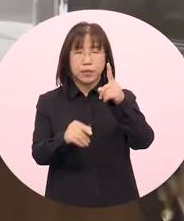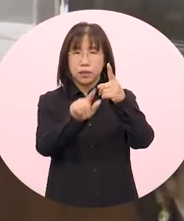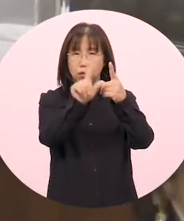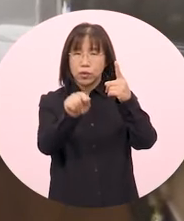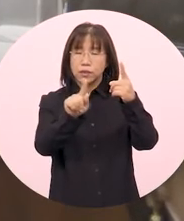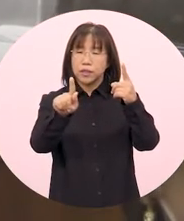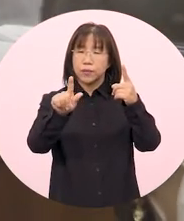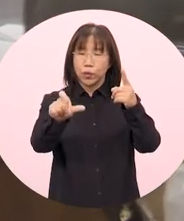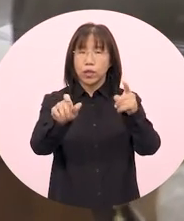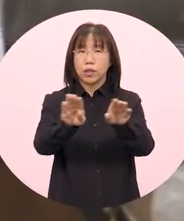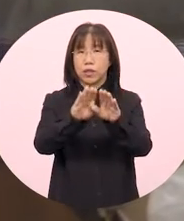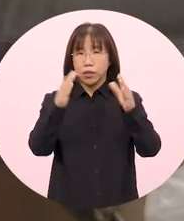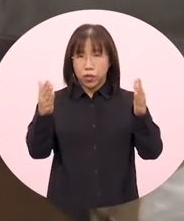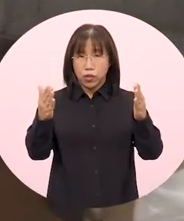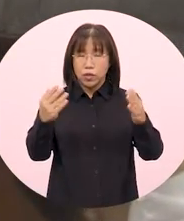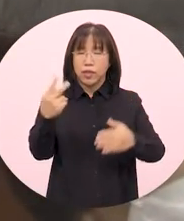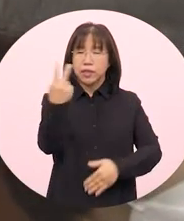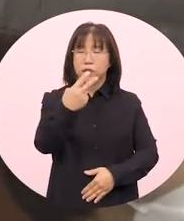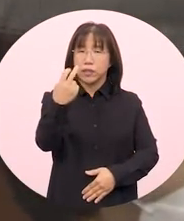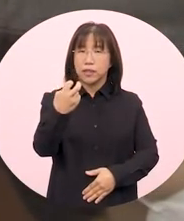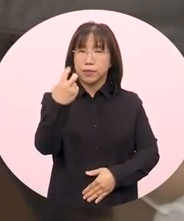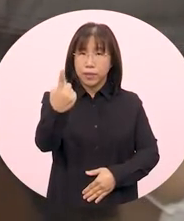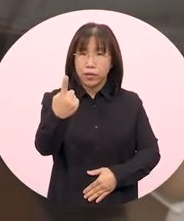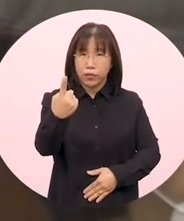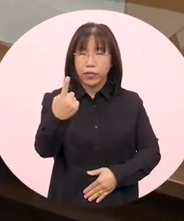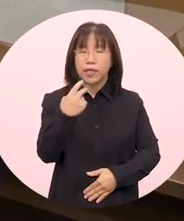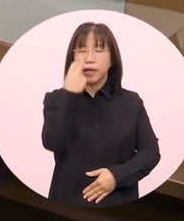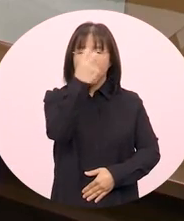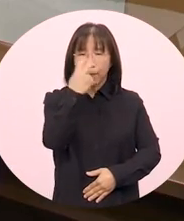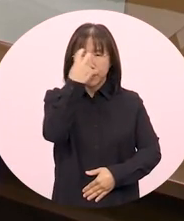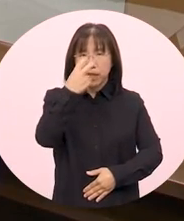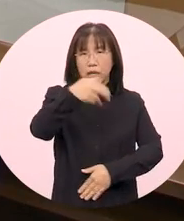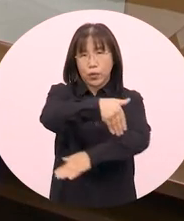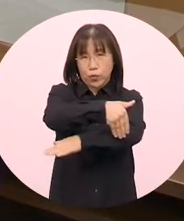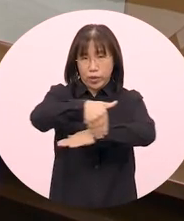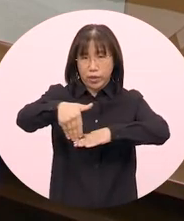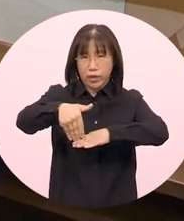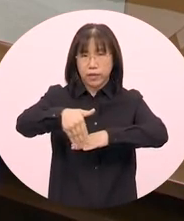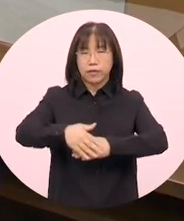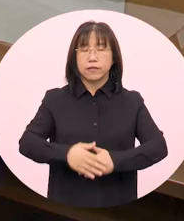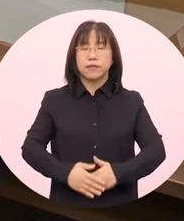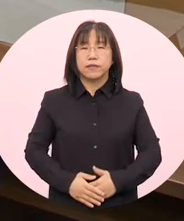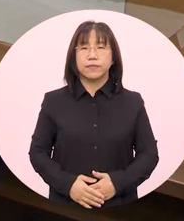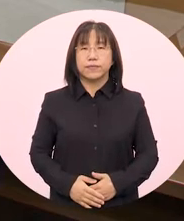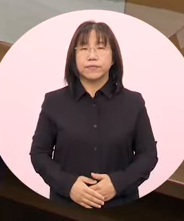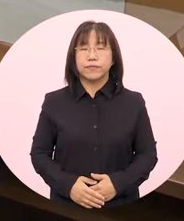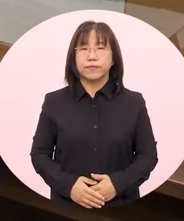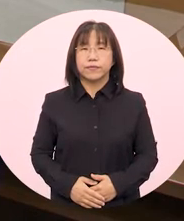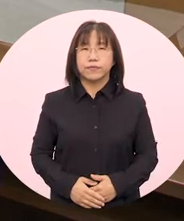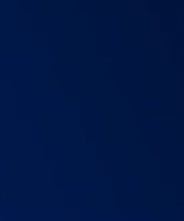11월 15일 개회돼 2021년도 행정사무감사가 진행될 예정입니다.